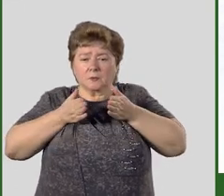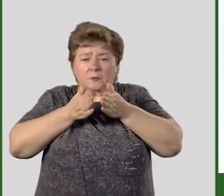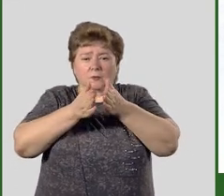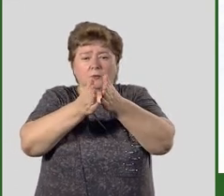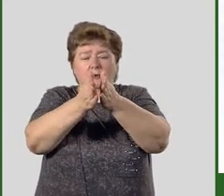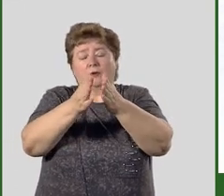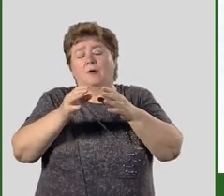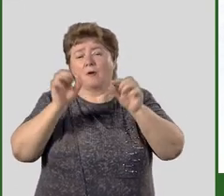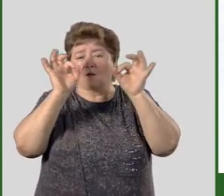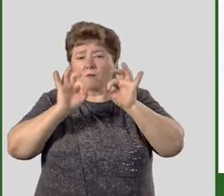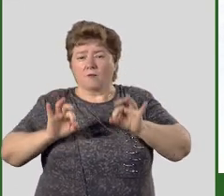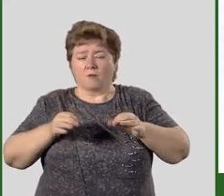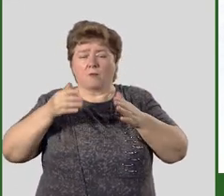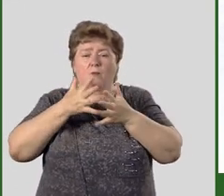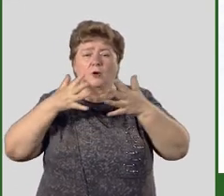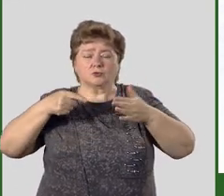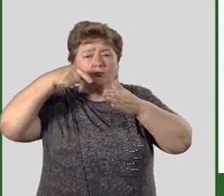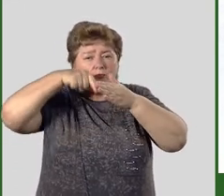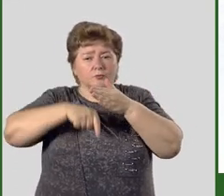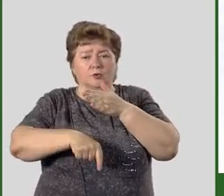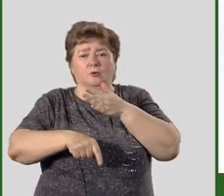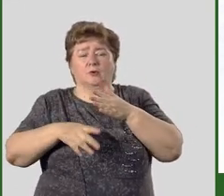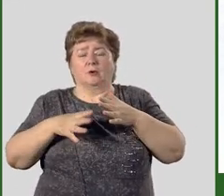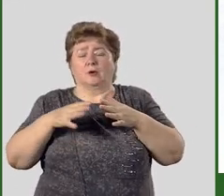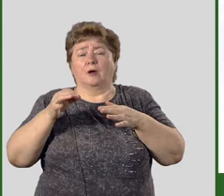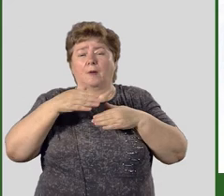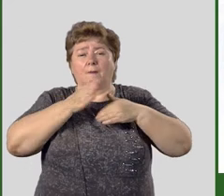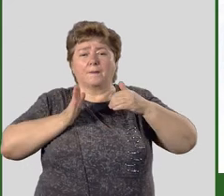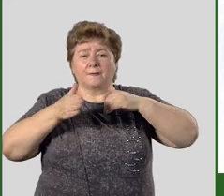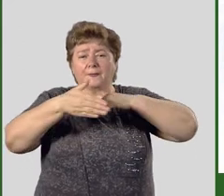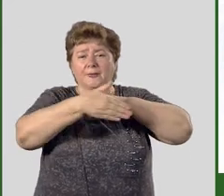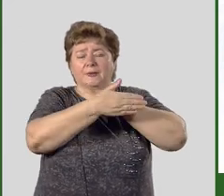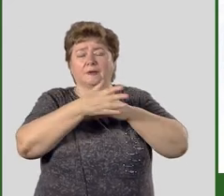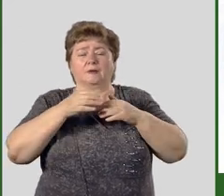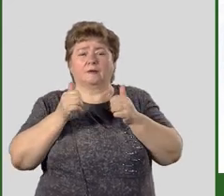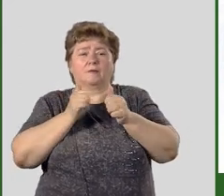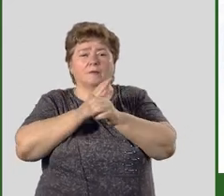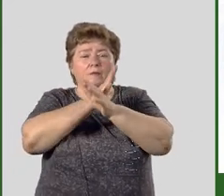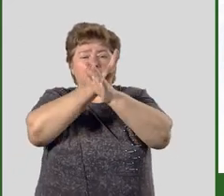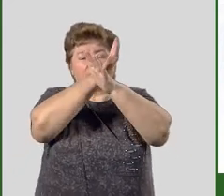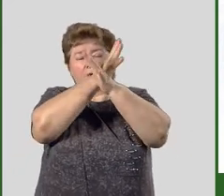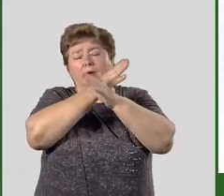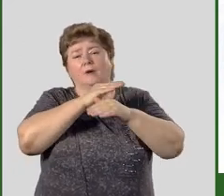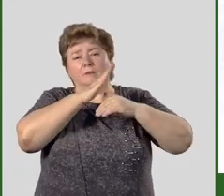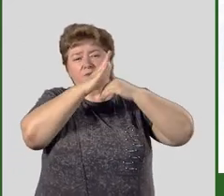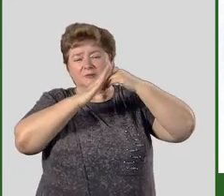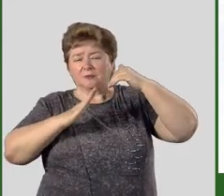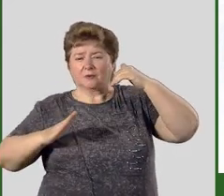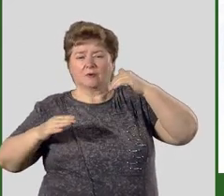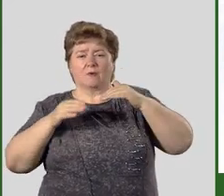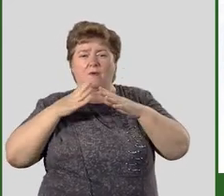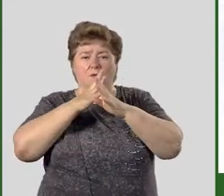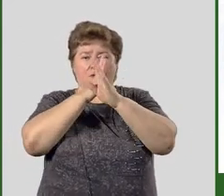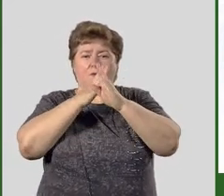форму, большую глубину. Их берега окаймлены высокими и крутыми склонами